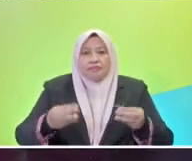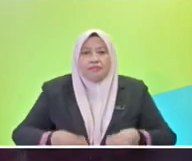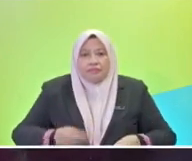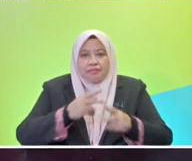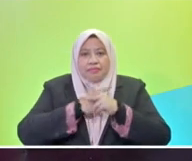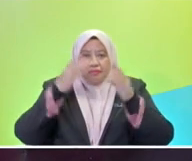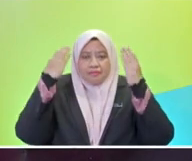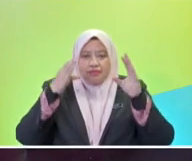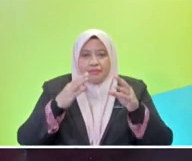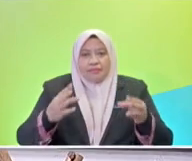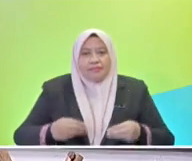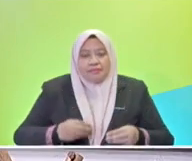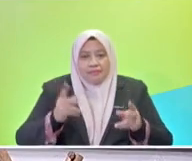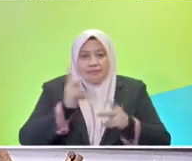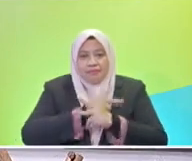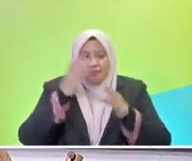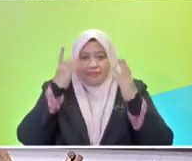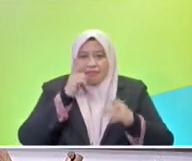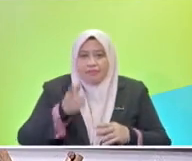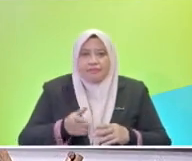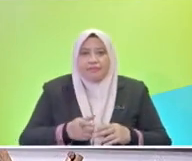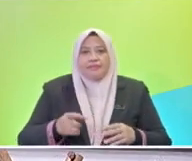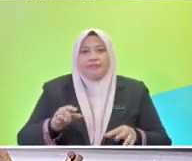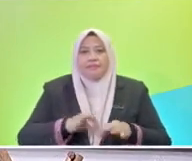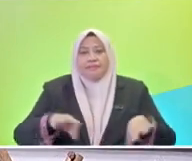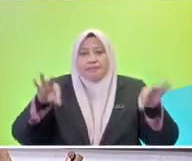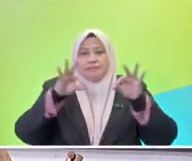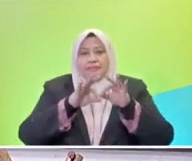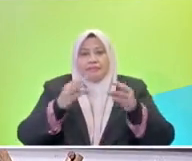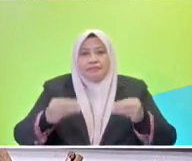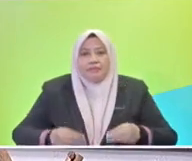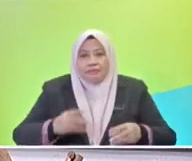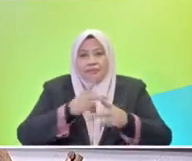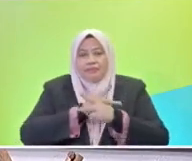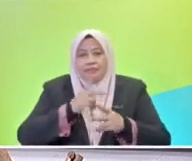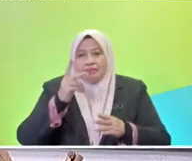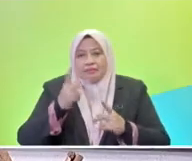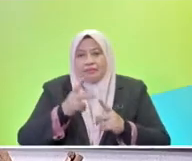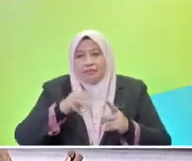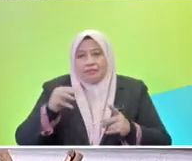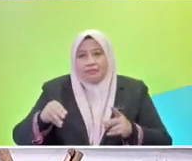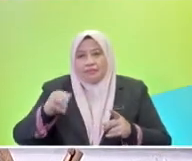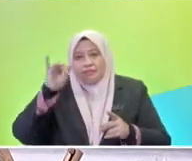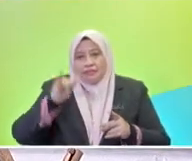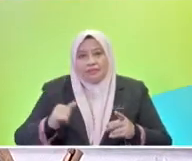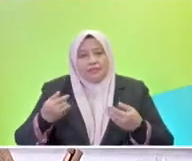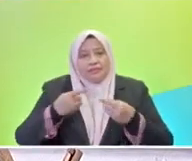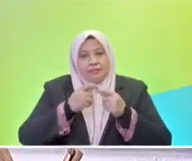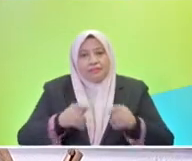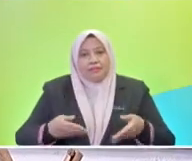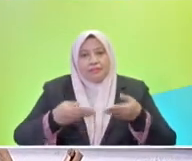dan tak lupa juga kepada jurubahasa isyarat kita Cikgu Syazlin. Dan yang paling penting, terima kasih kepada murid-murid yang telah memberikan tumpuan yang